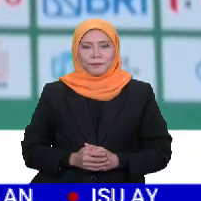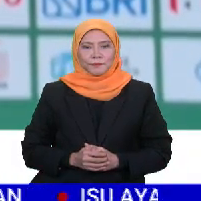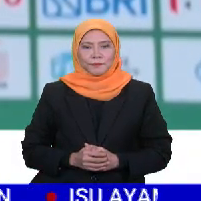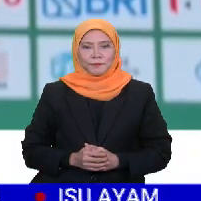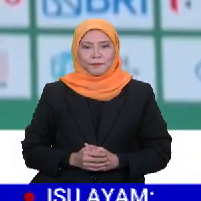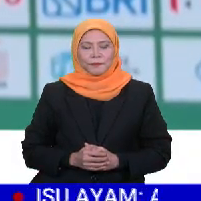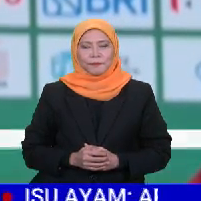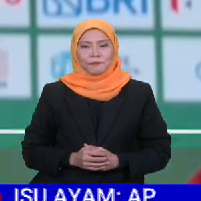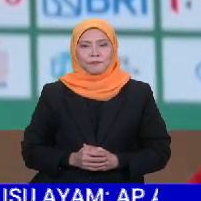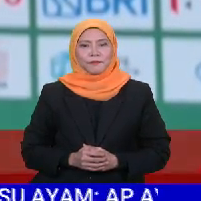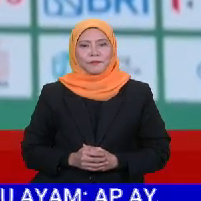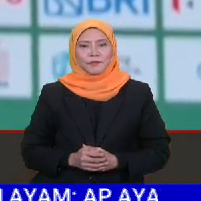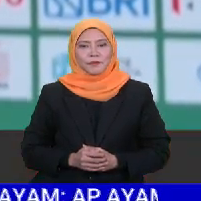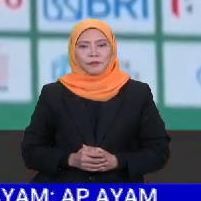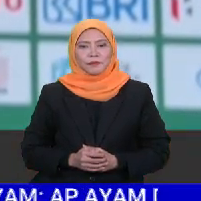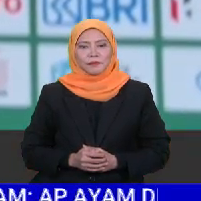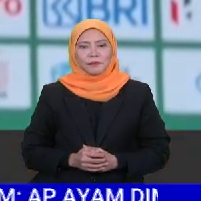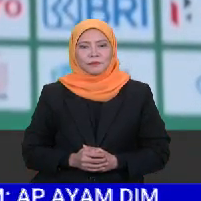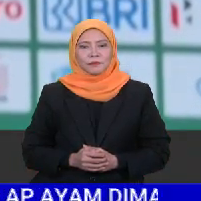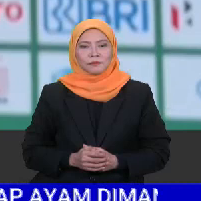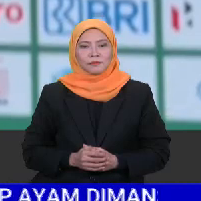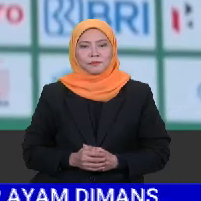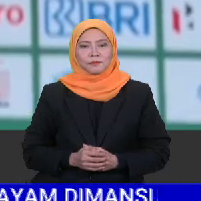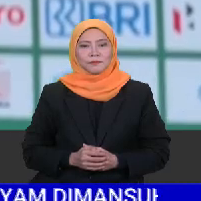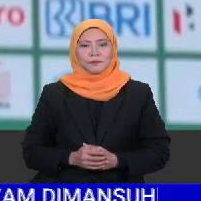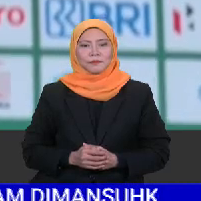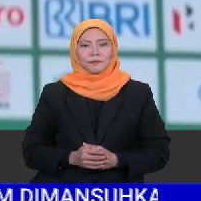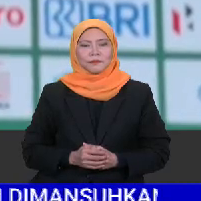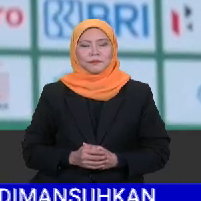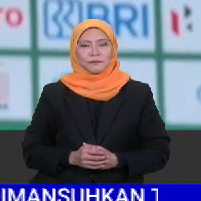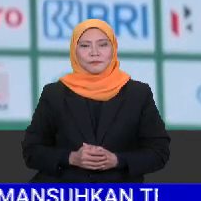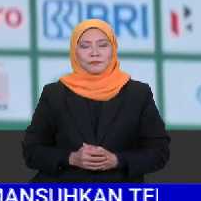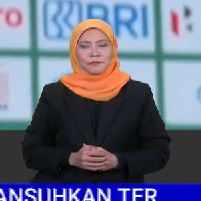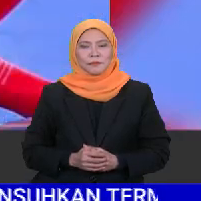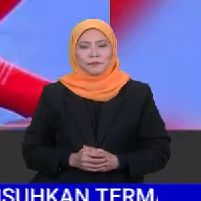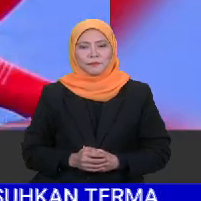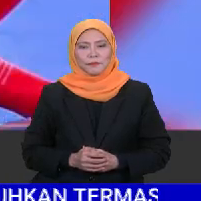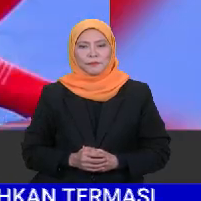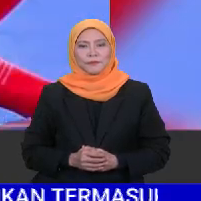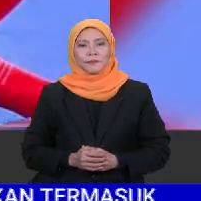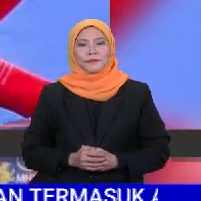all delighted. In fact, came to a point they didn't want to go back because they missed the teammate, which is a good sign for the team.